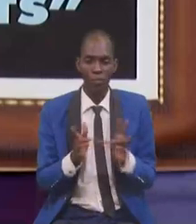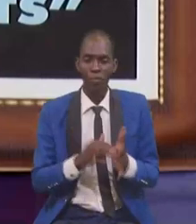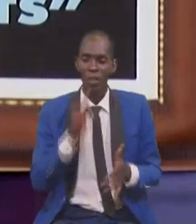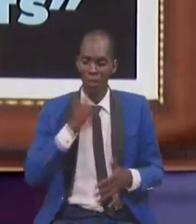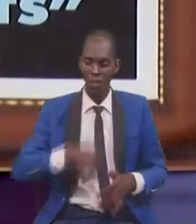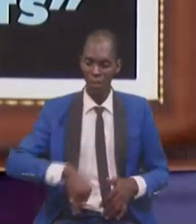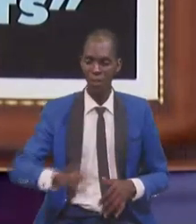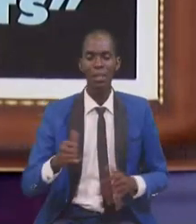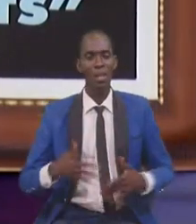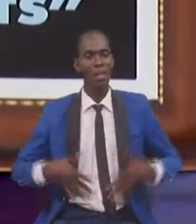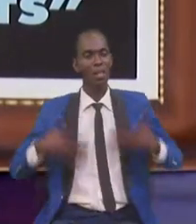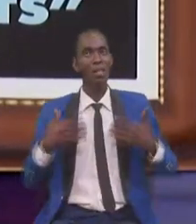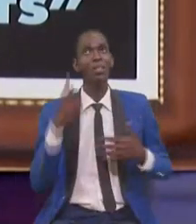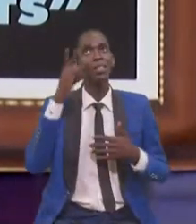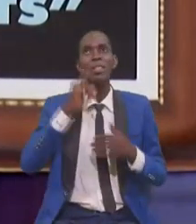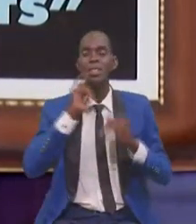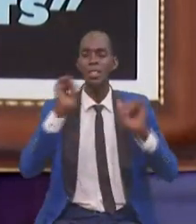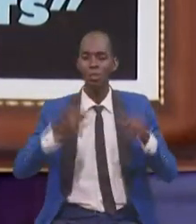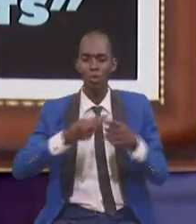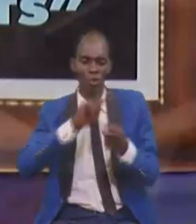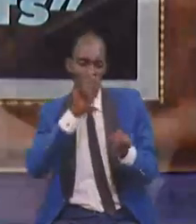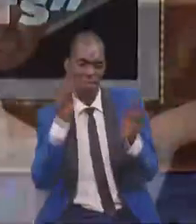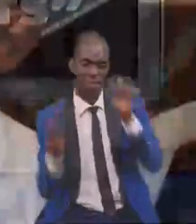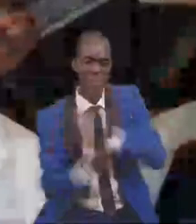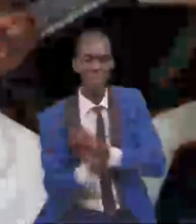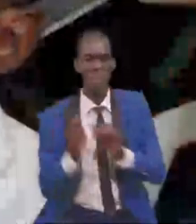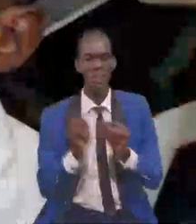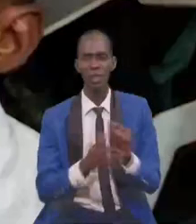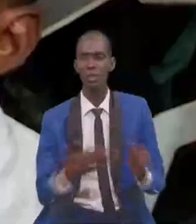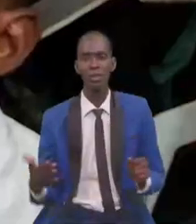vivant. Il est en mesure de changer, de transformer.